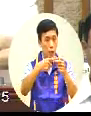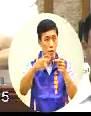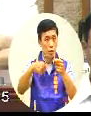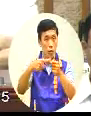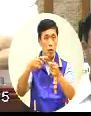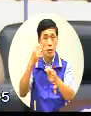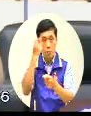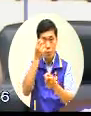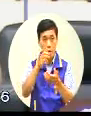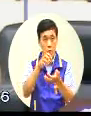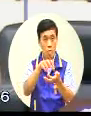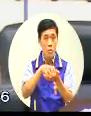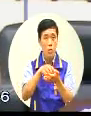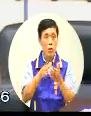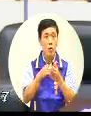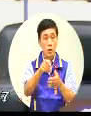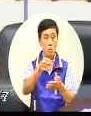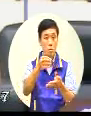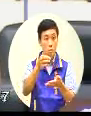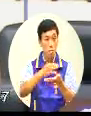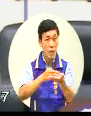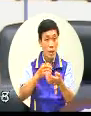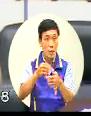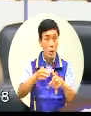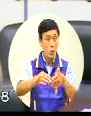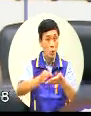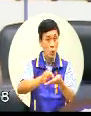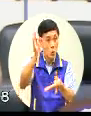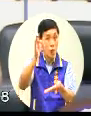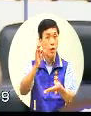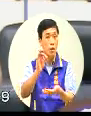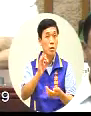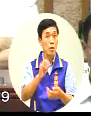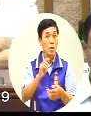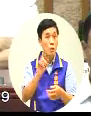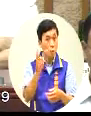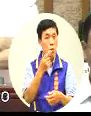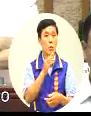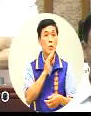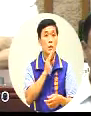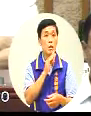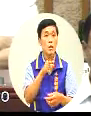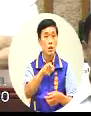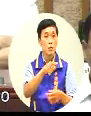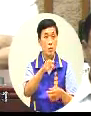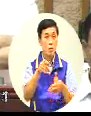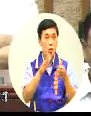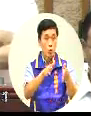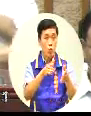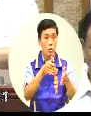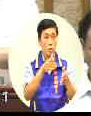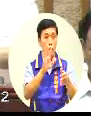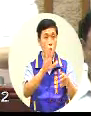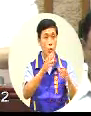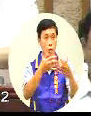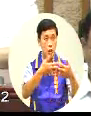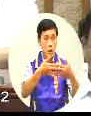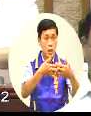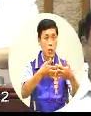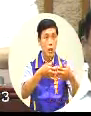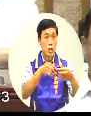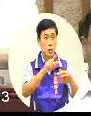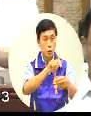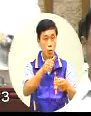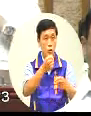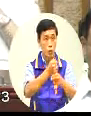他所以他卖的很贵是有原因的吗？ 我想大概有这个有机的一个农产品的物件，他花费的人力，他所